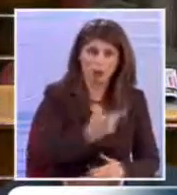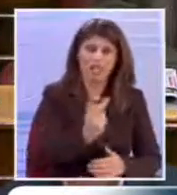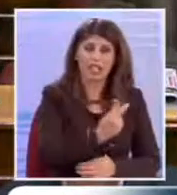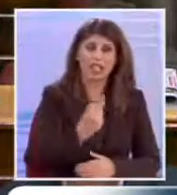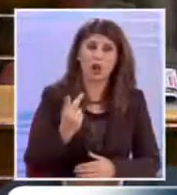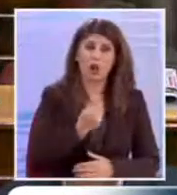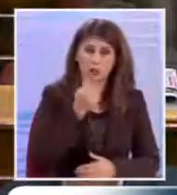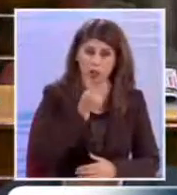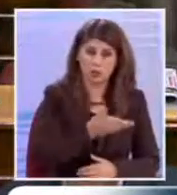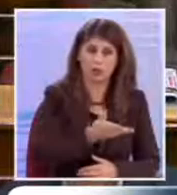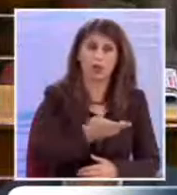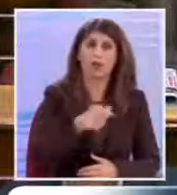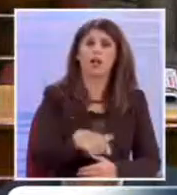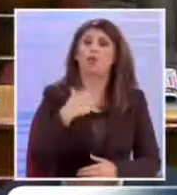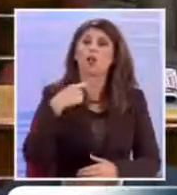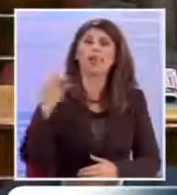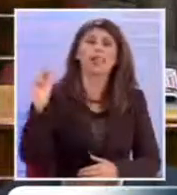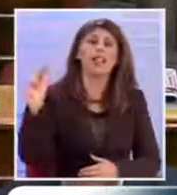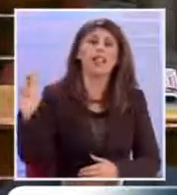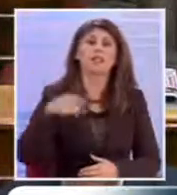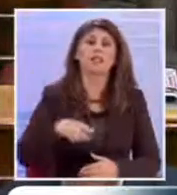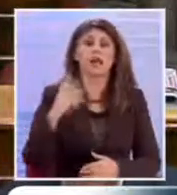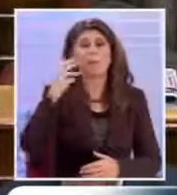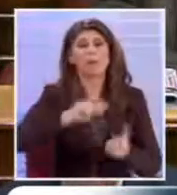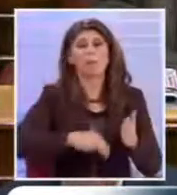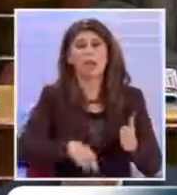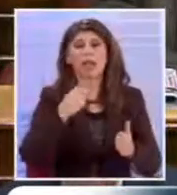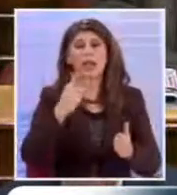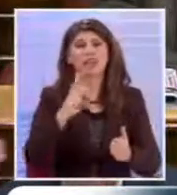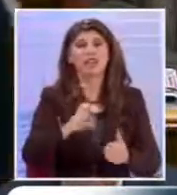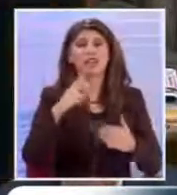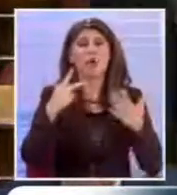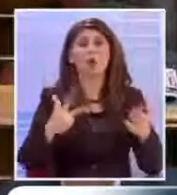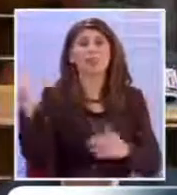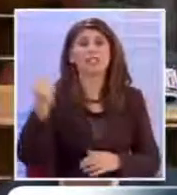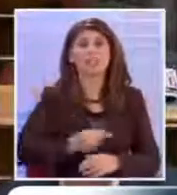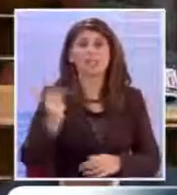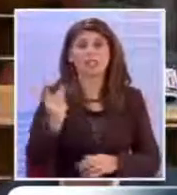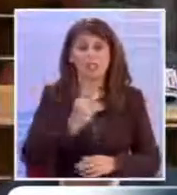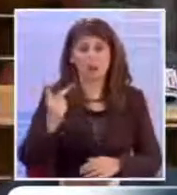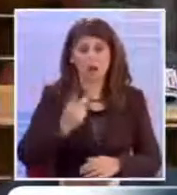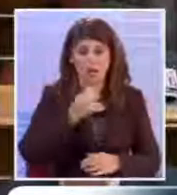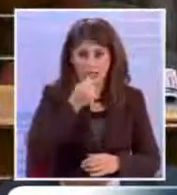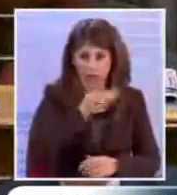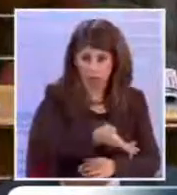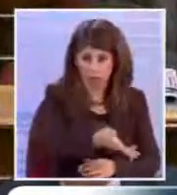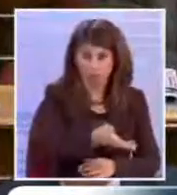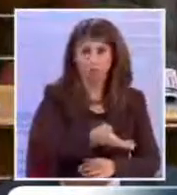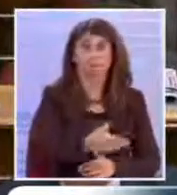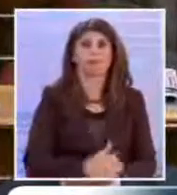γι' αυτό και οι δεσμεύσεις σας στα μνημόνια μιλούν για 38% κοινωνικές δαπάνες